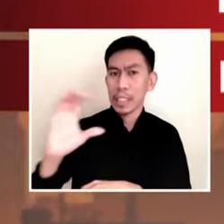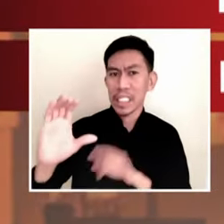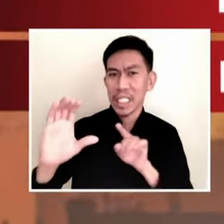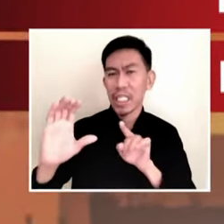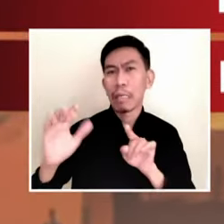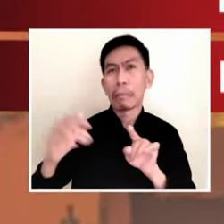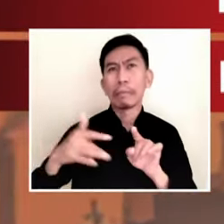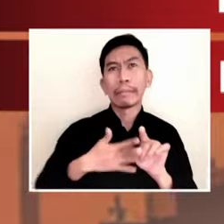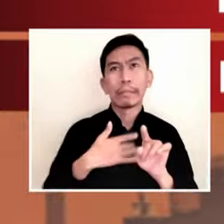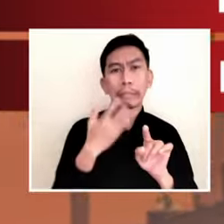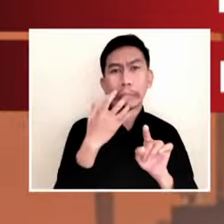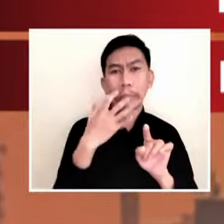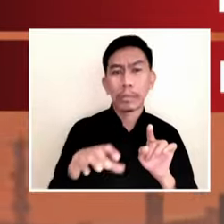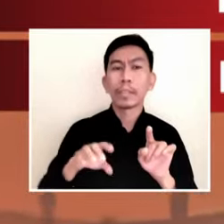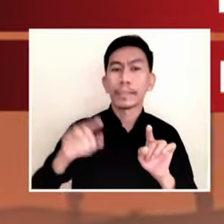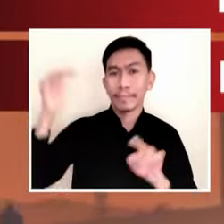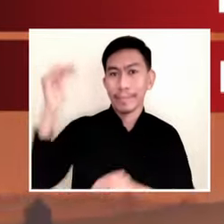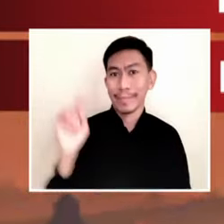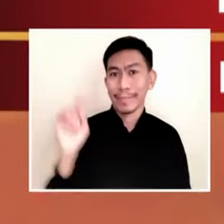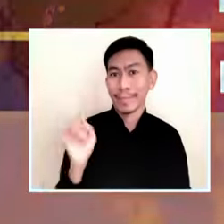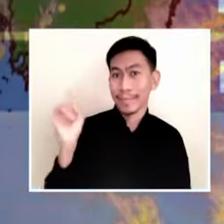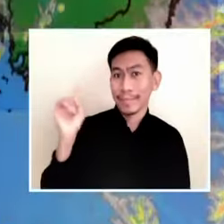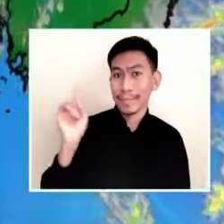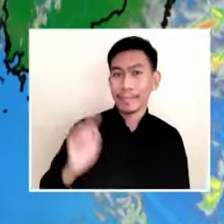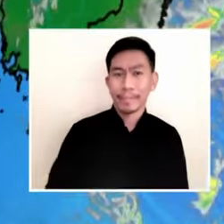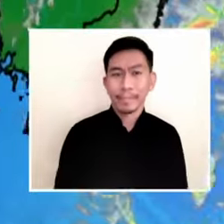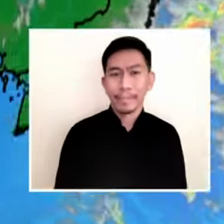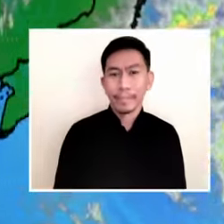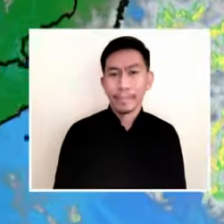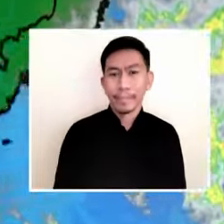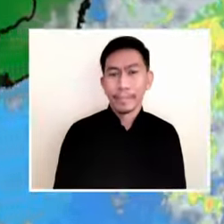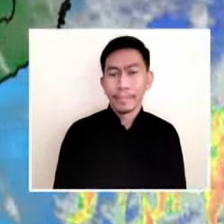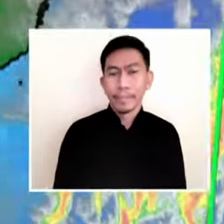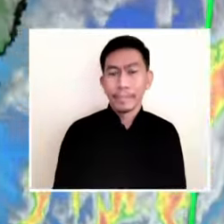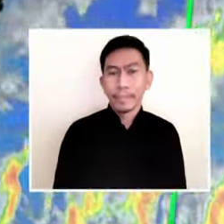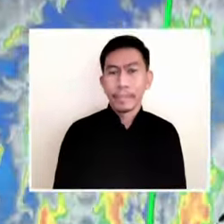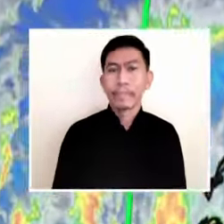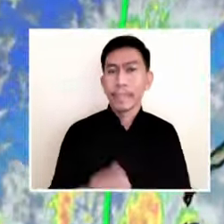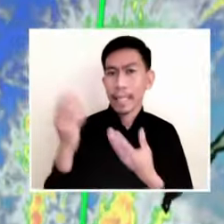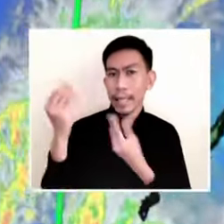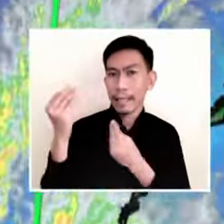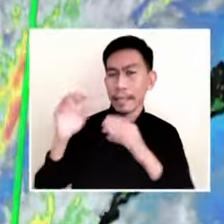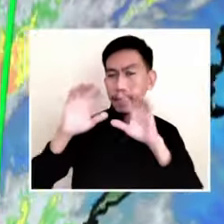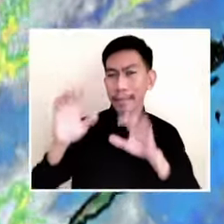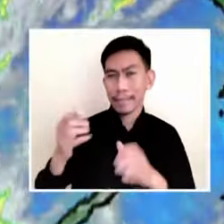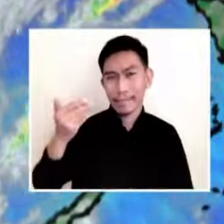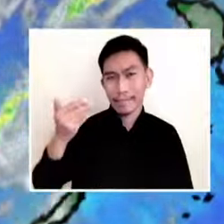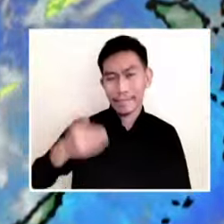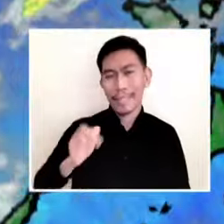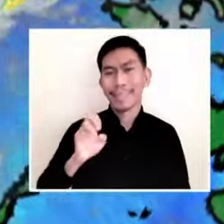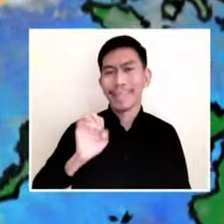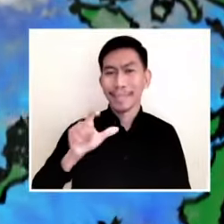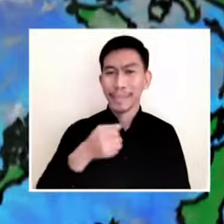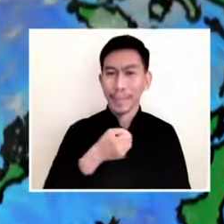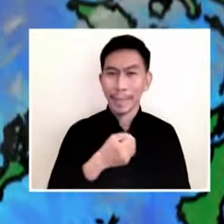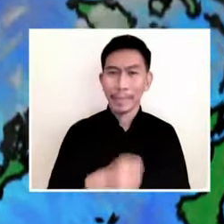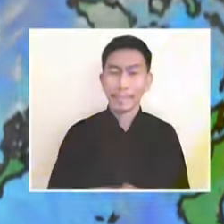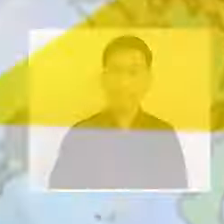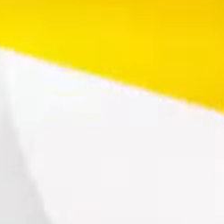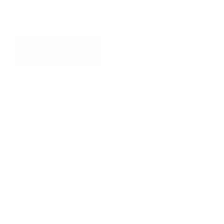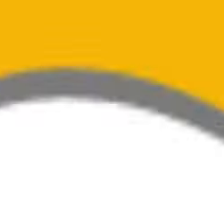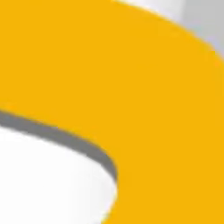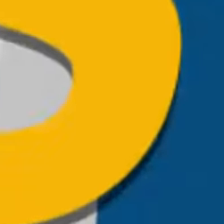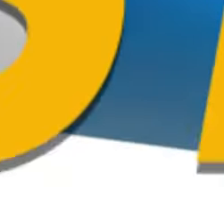Iloilo at sa Tacloban bukas. Yan po ang update sa lagay ng panahon. Ako po si Ariel Rojas. Ingat ka, pamilya!